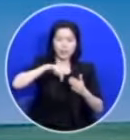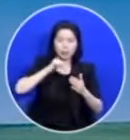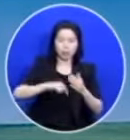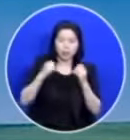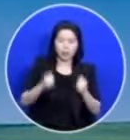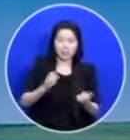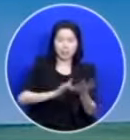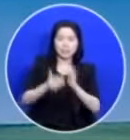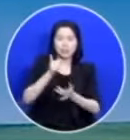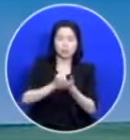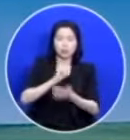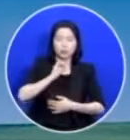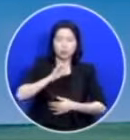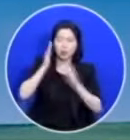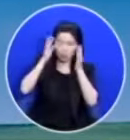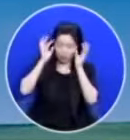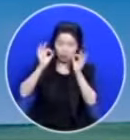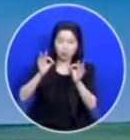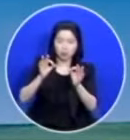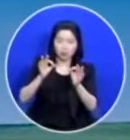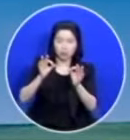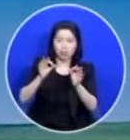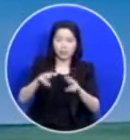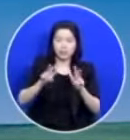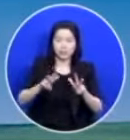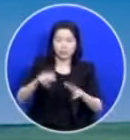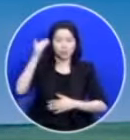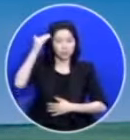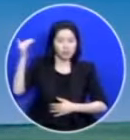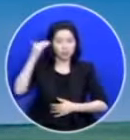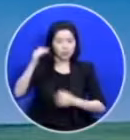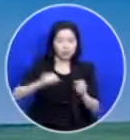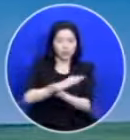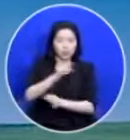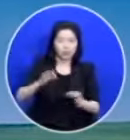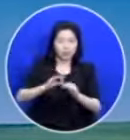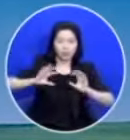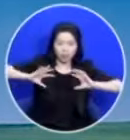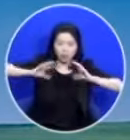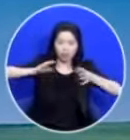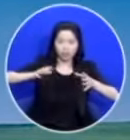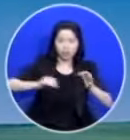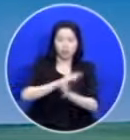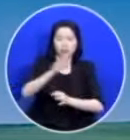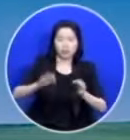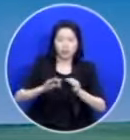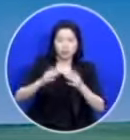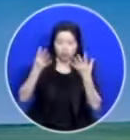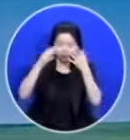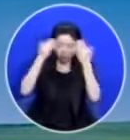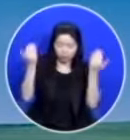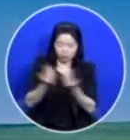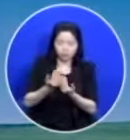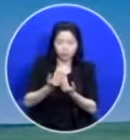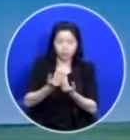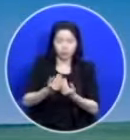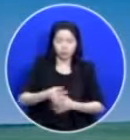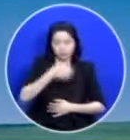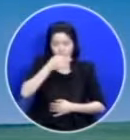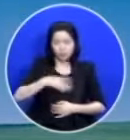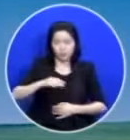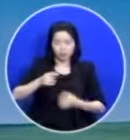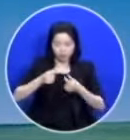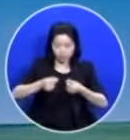예수님만 바라보는 거예요 지금 한국 경제 뭐 세계 경제 전체가 지금 비상이 걸렸죠 점점